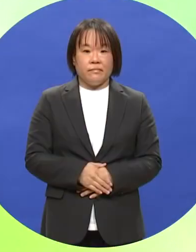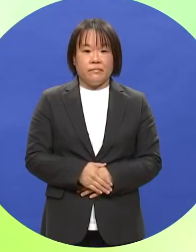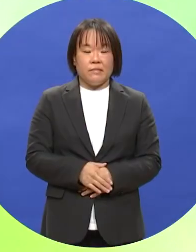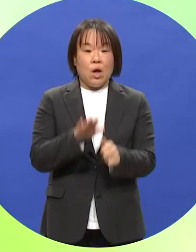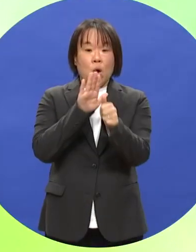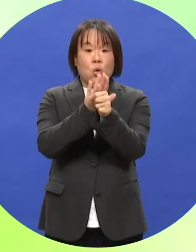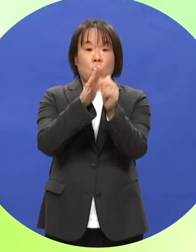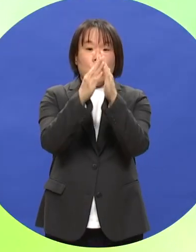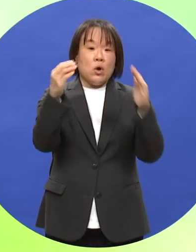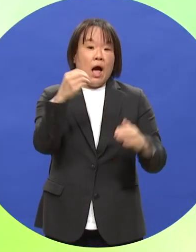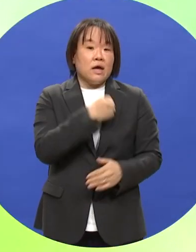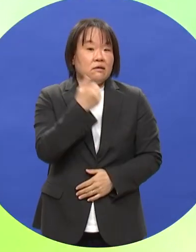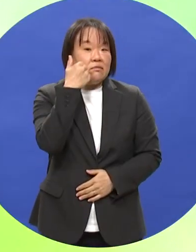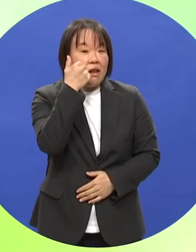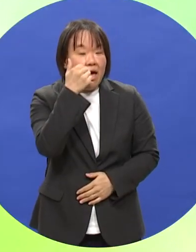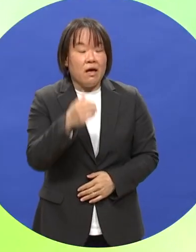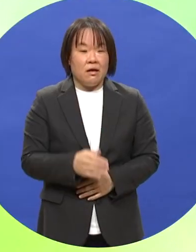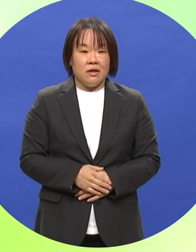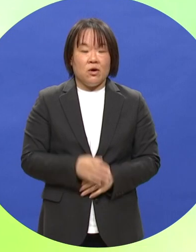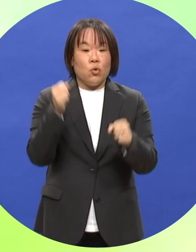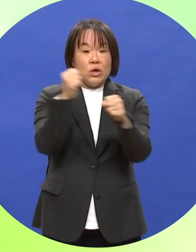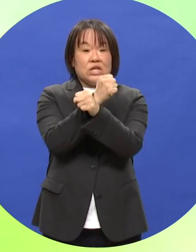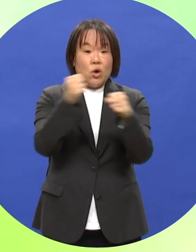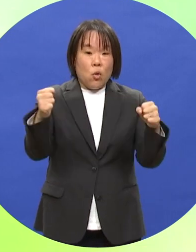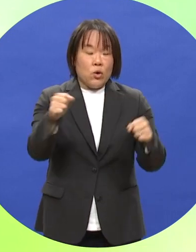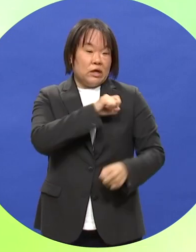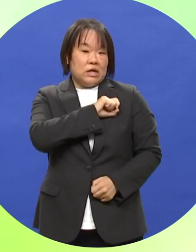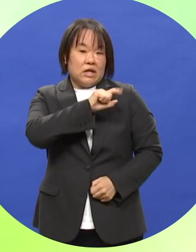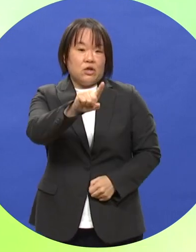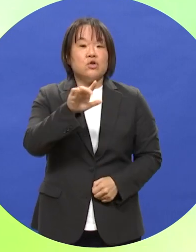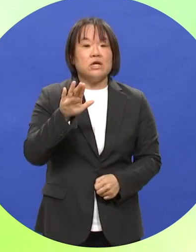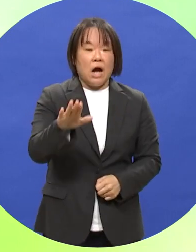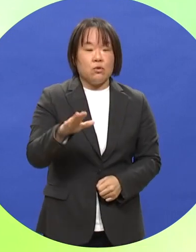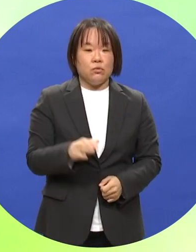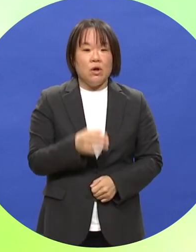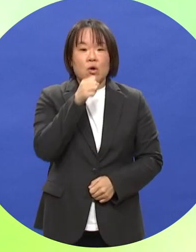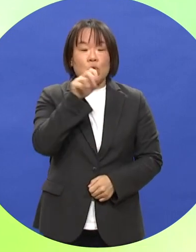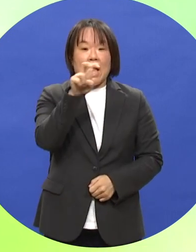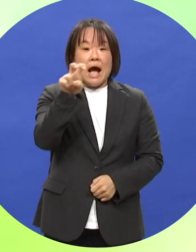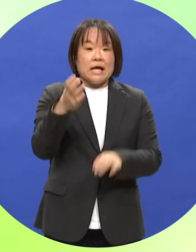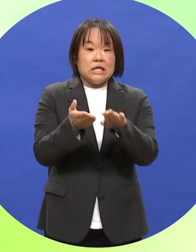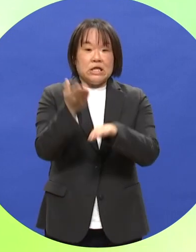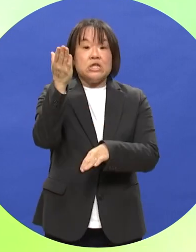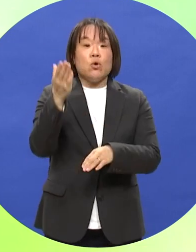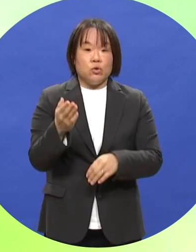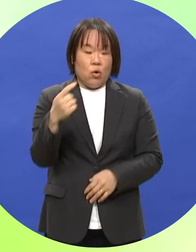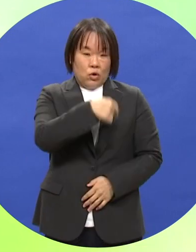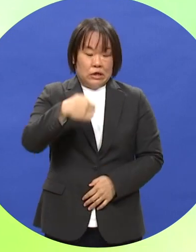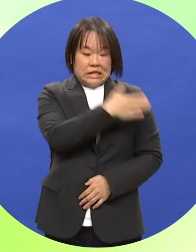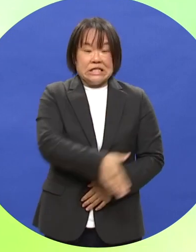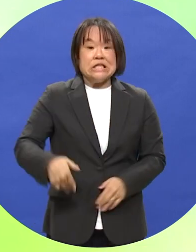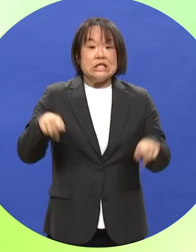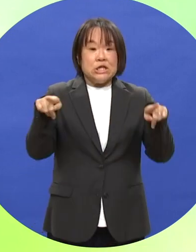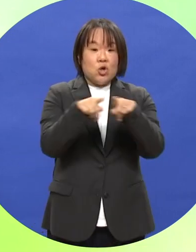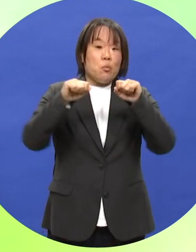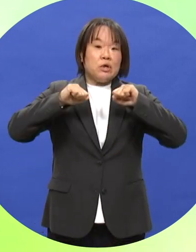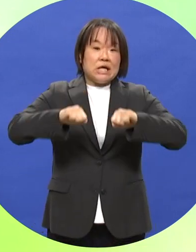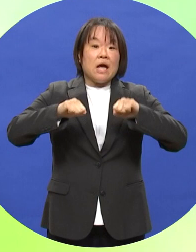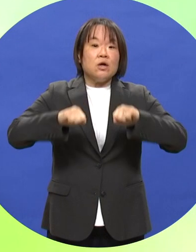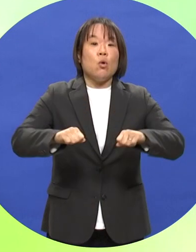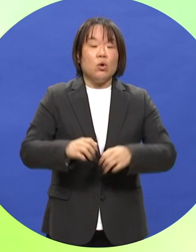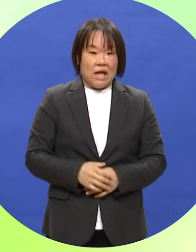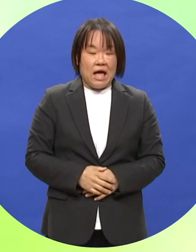協力会員はこの事業に熱意を有する20歳以上の心身ともに健康な方